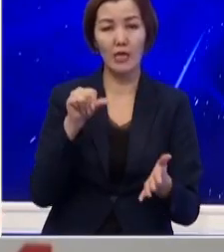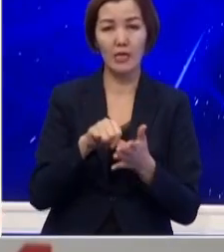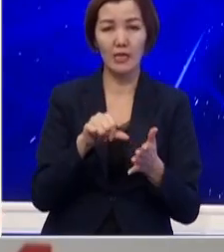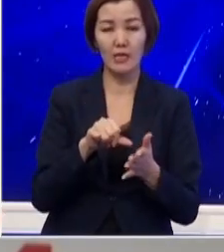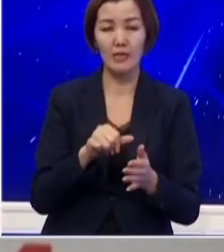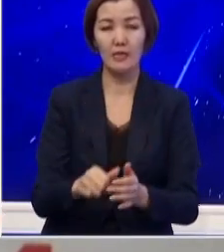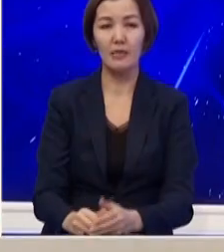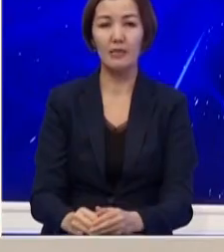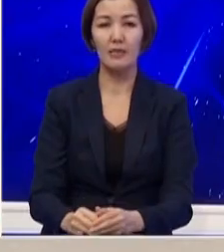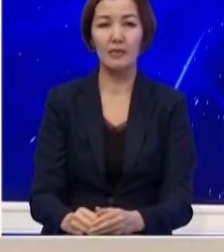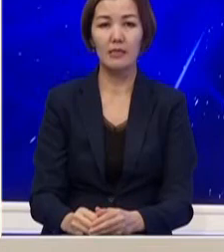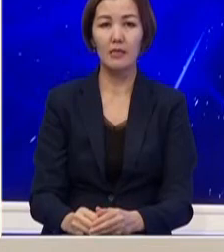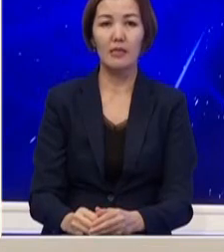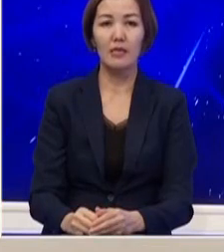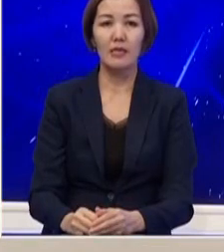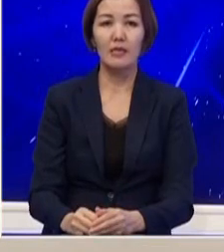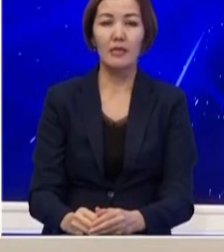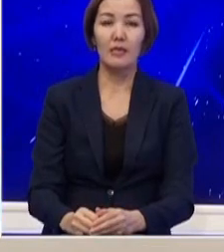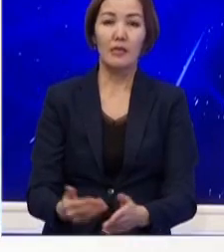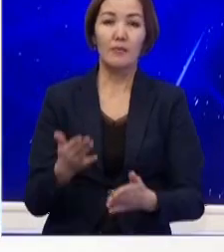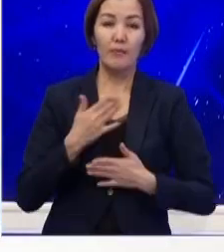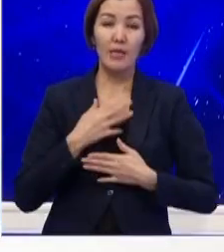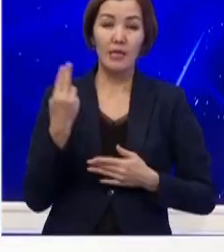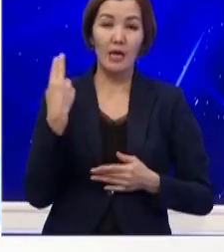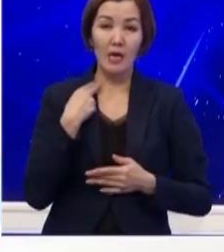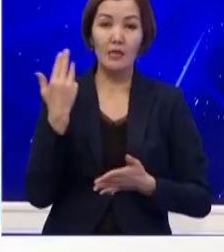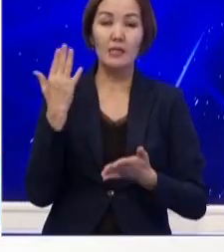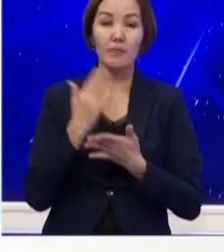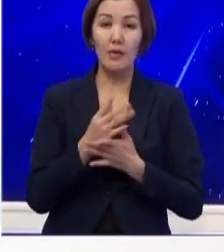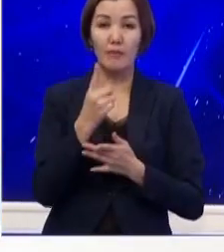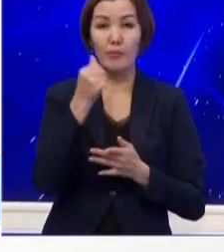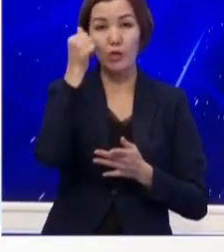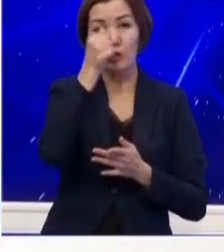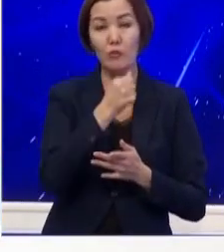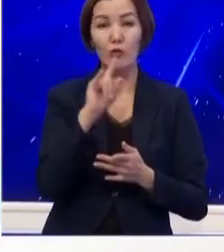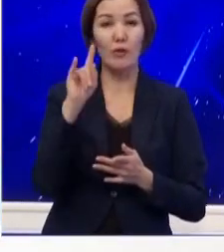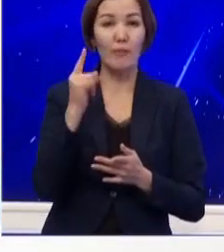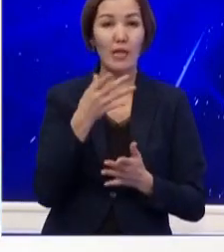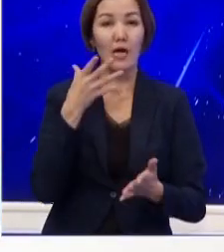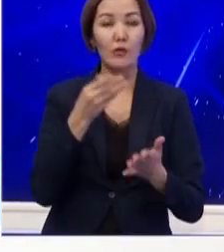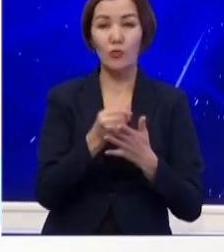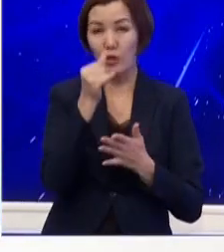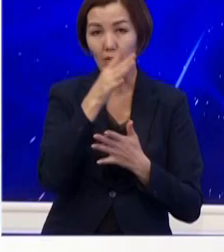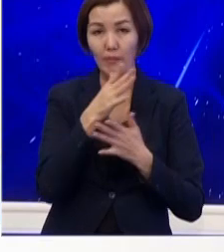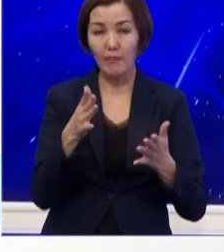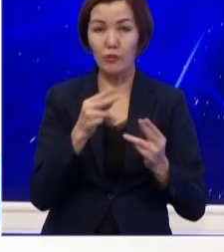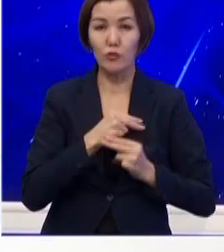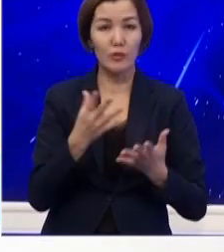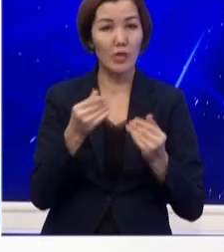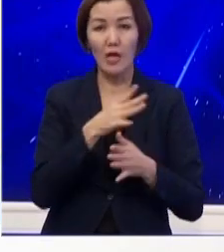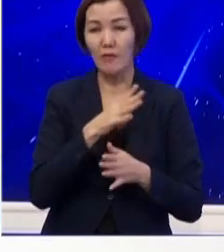келгенін жеткізді. Мен өзім вообще борышкермін алиментке. Бір жыл болды төлей алмай жатырмын. Қай жерге барсам да жұмысқа алмайды